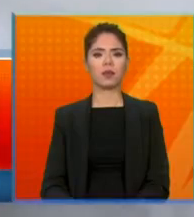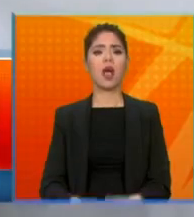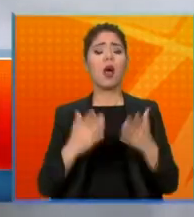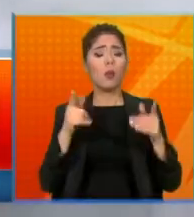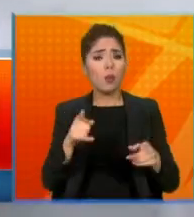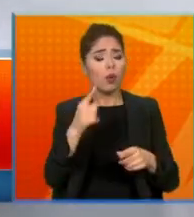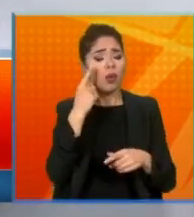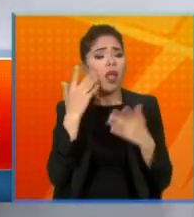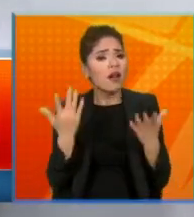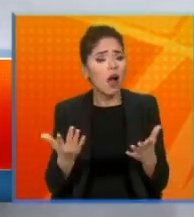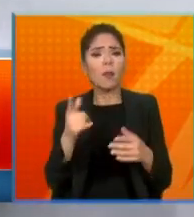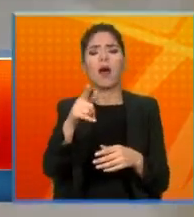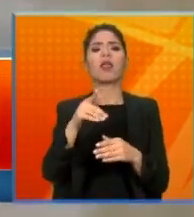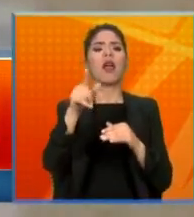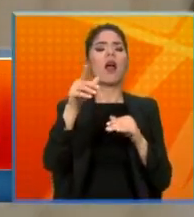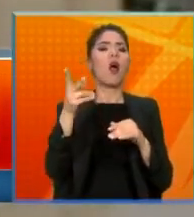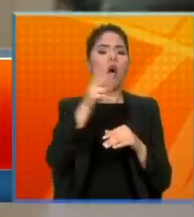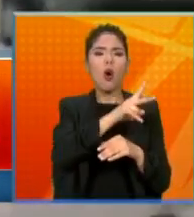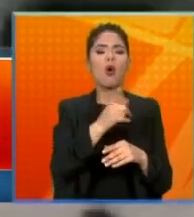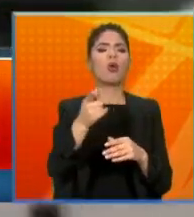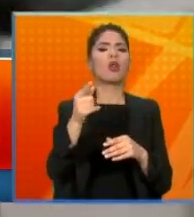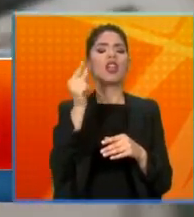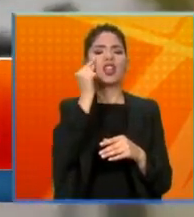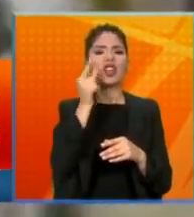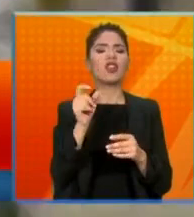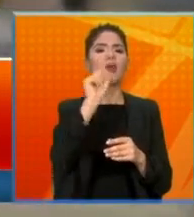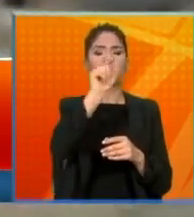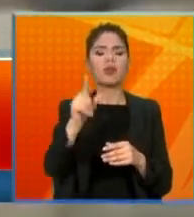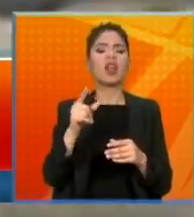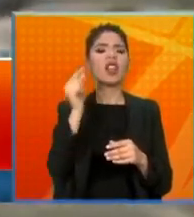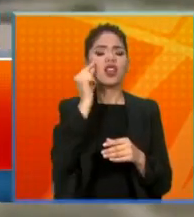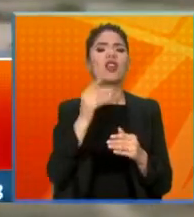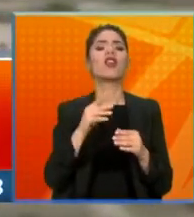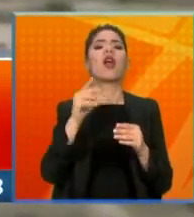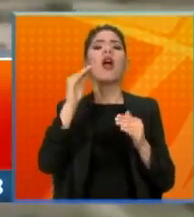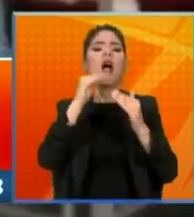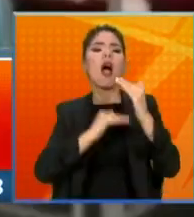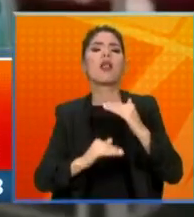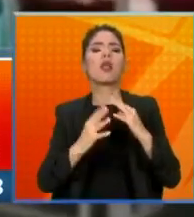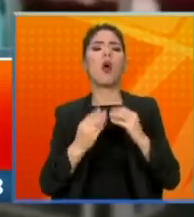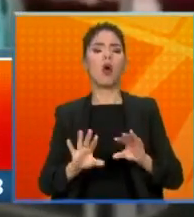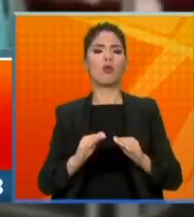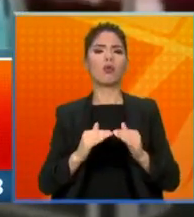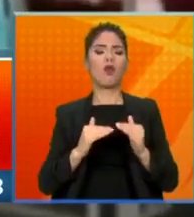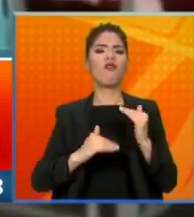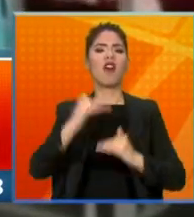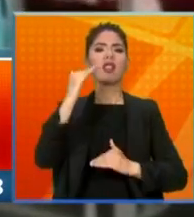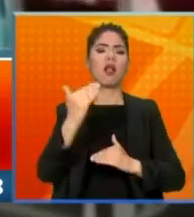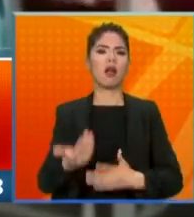Ancak buna rağmen ne vaka sayısındaki ne ölü sayısındaki artışın önüne geçilebildi.